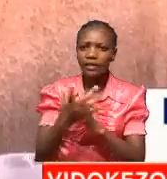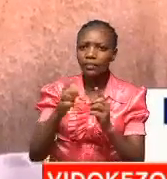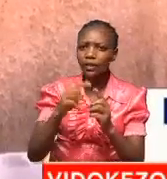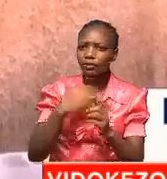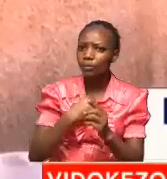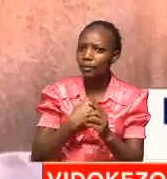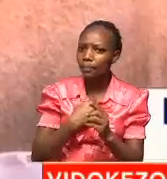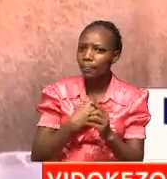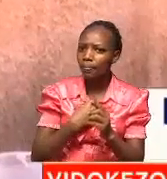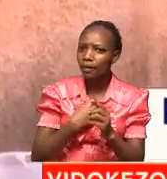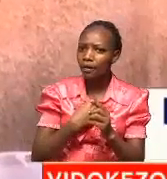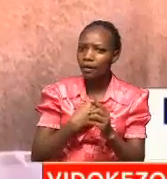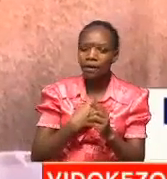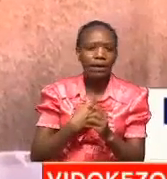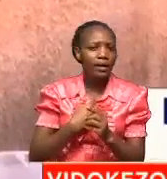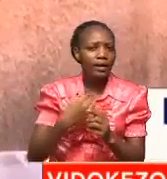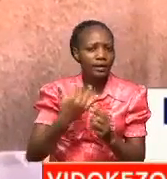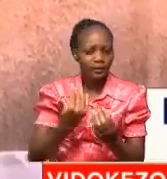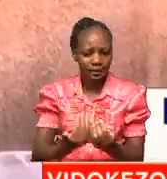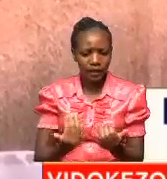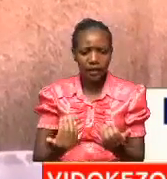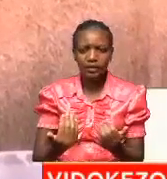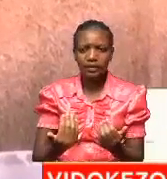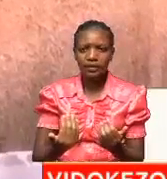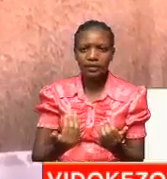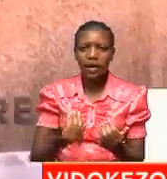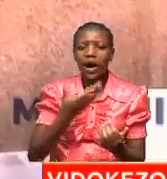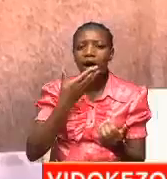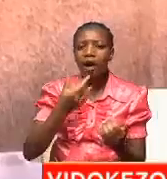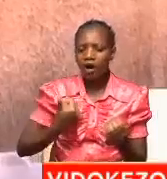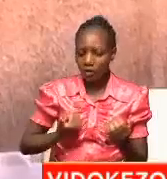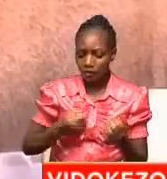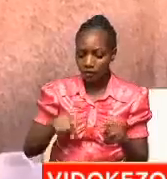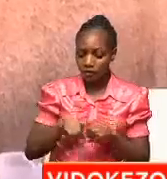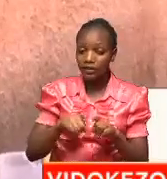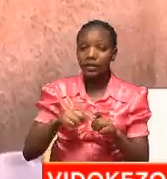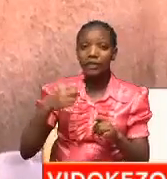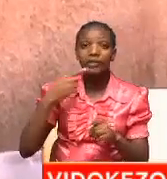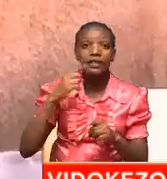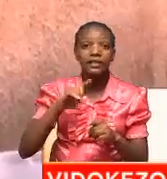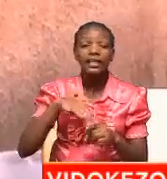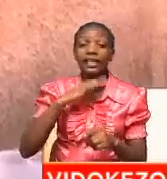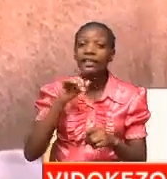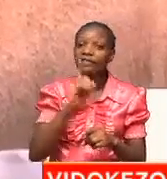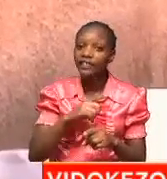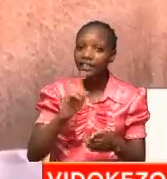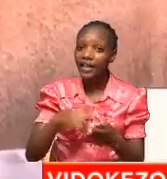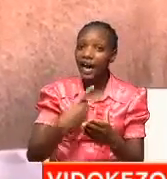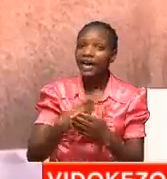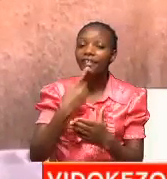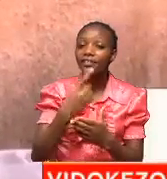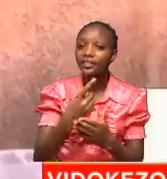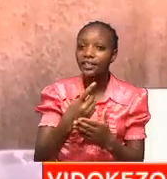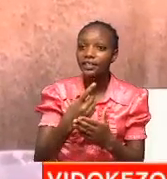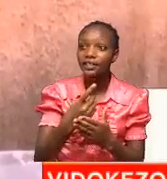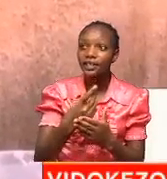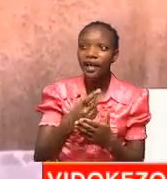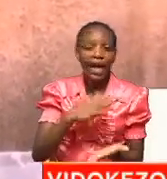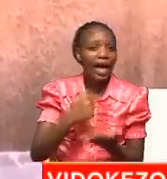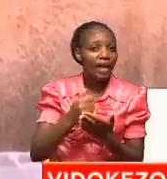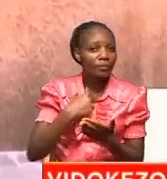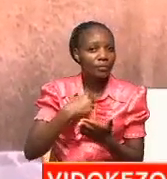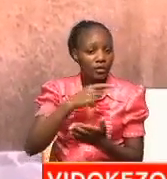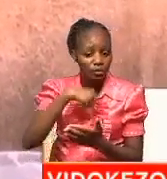kwamba mtoto wa dada yake amedungwa kisu na amepatikana kwa geti kama ameanguka. Kisha akaniambia njoo nisaidie vile